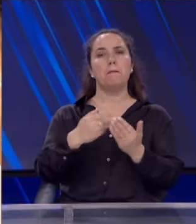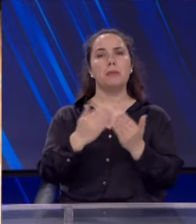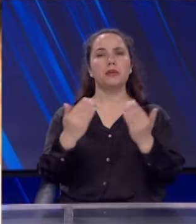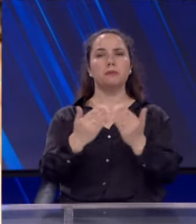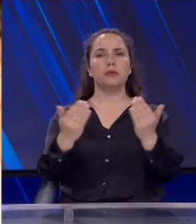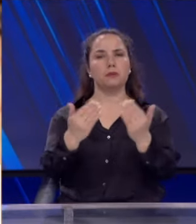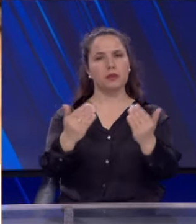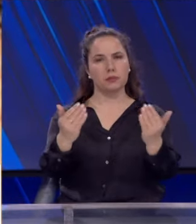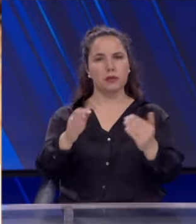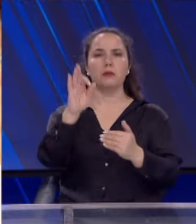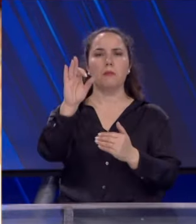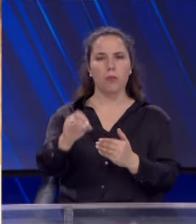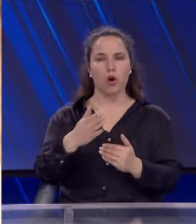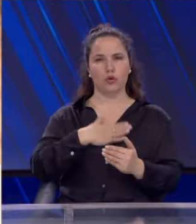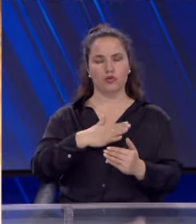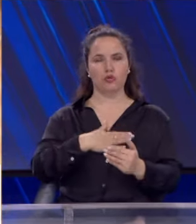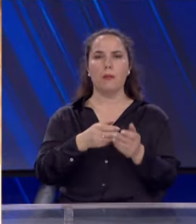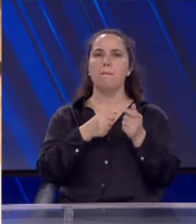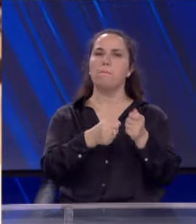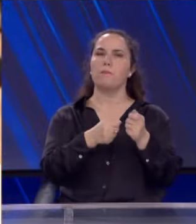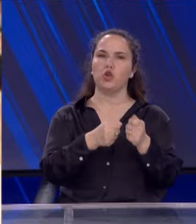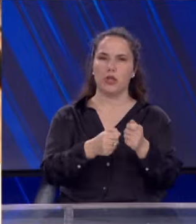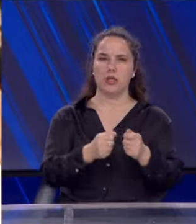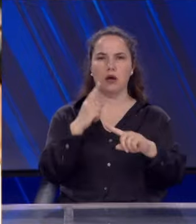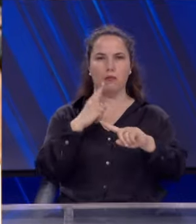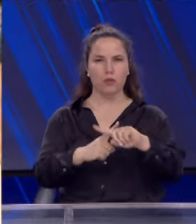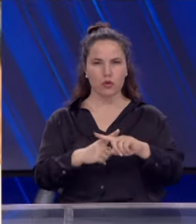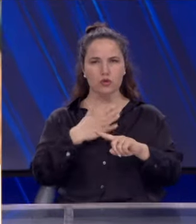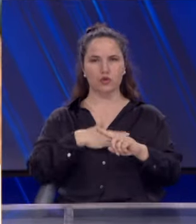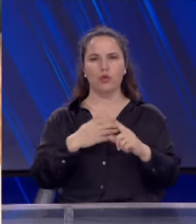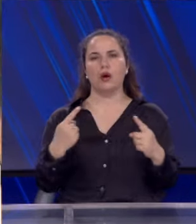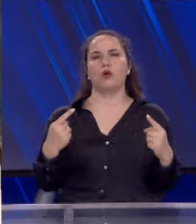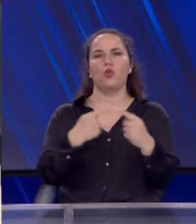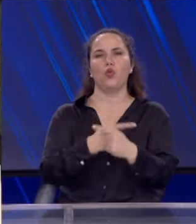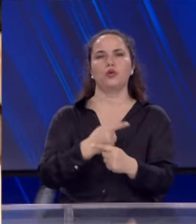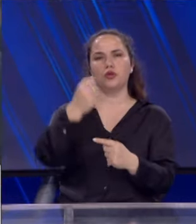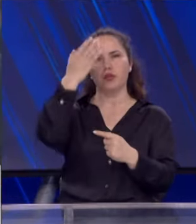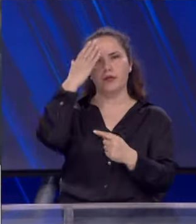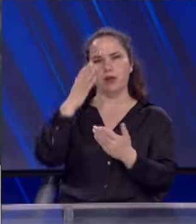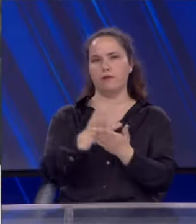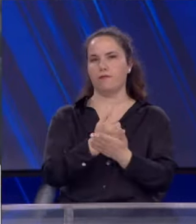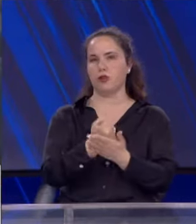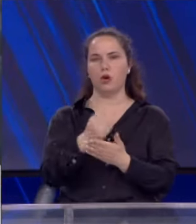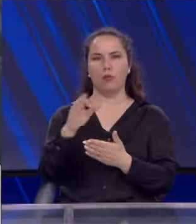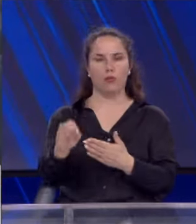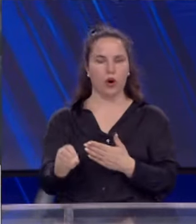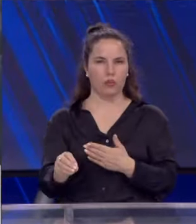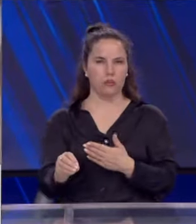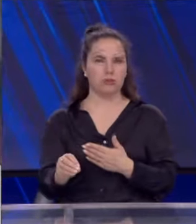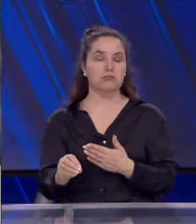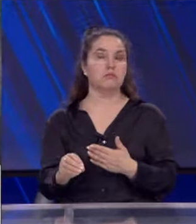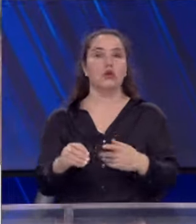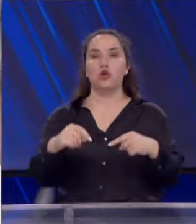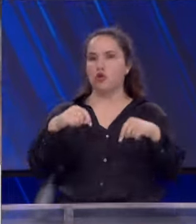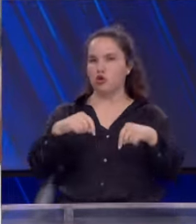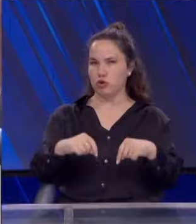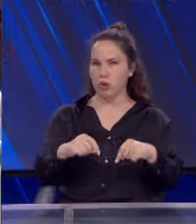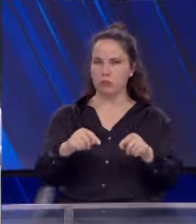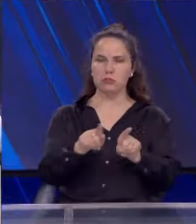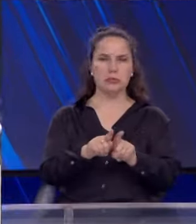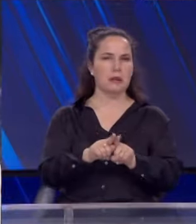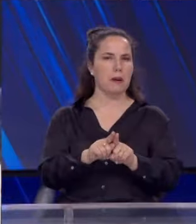vendin, e të përdoret çdo mjet i mosbindjes civile kundër qeverisë së drejtuar nga kryeministri Edi Rama. Por deri më tani, ky aksion duket se do të